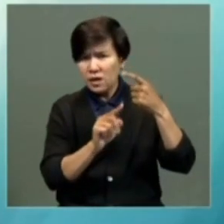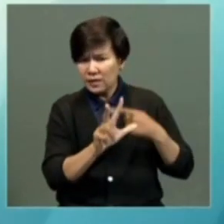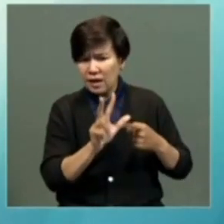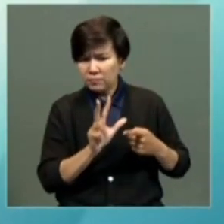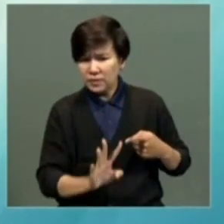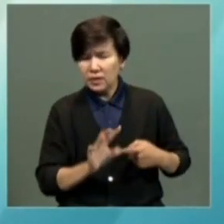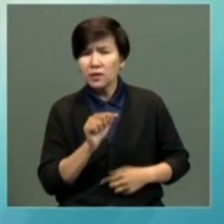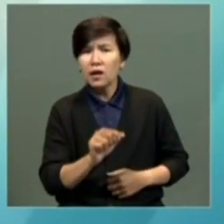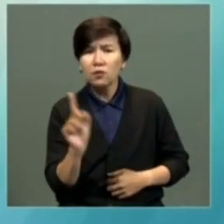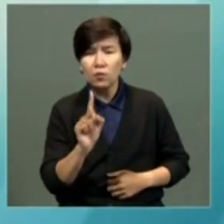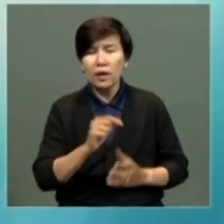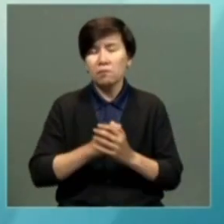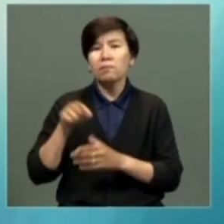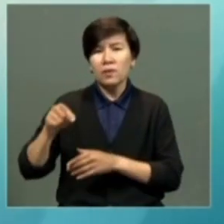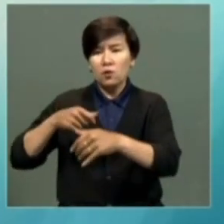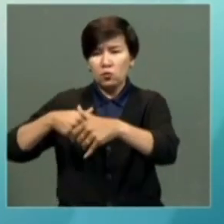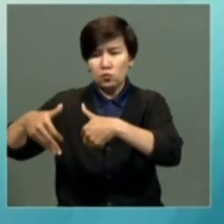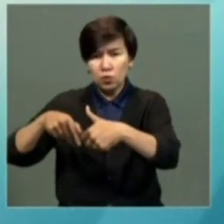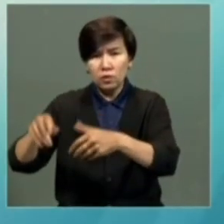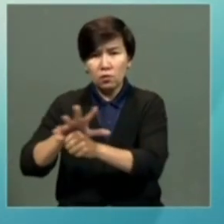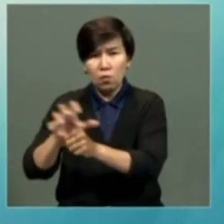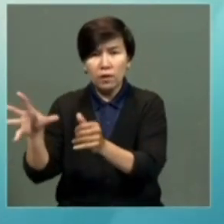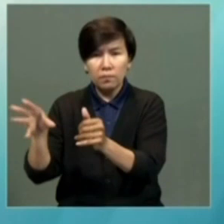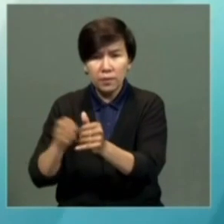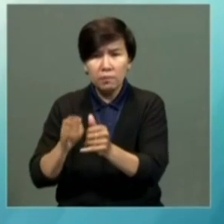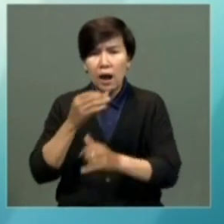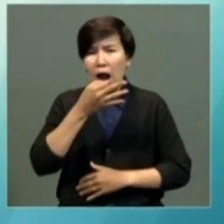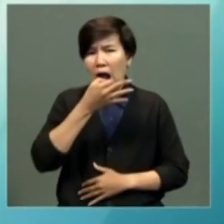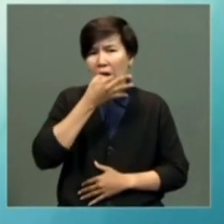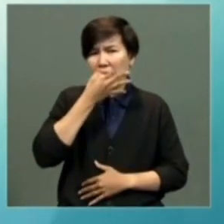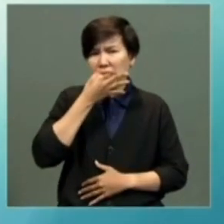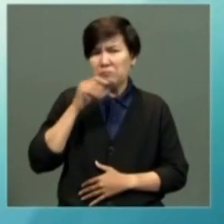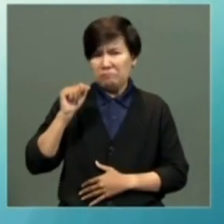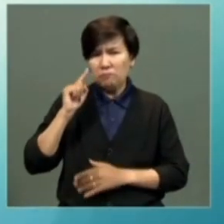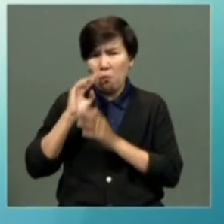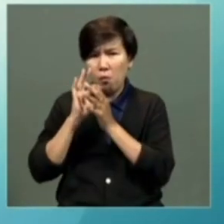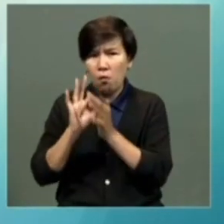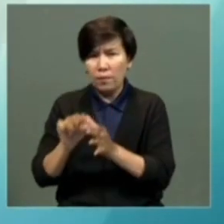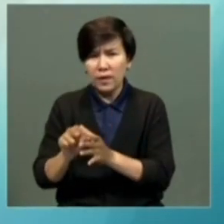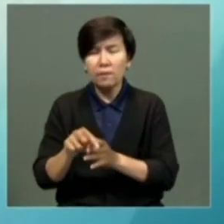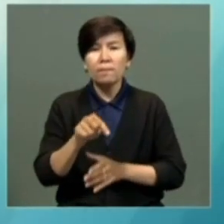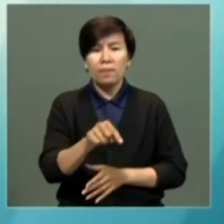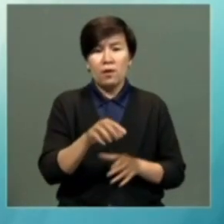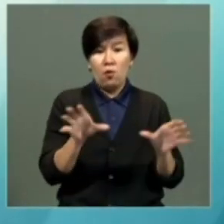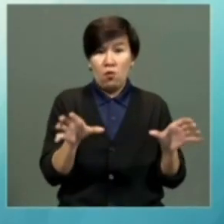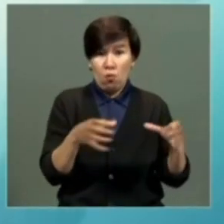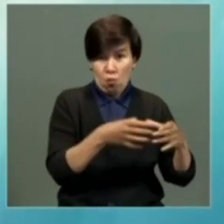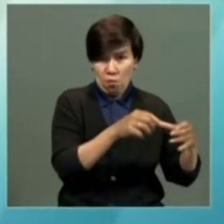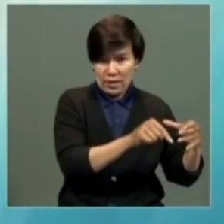ชีพเสี่ยงกับข้อที่4ซึ่ง2ก้อนนี้ก้อนใหญ่มากยังทำงานกันไม่เสร็จครับคือ29